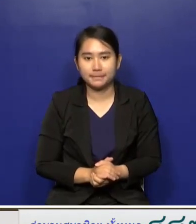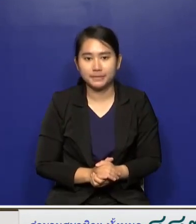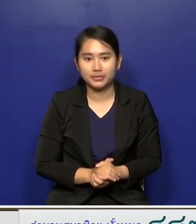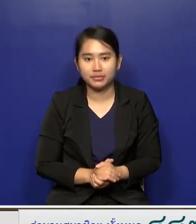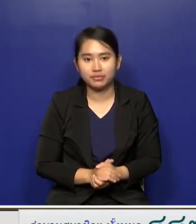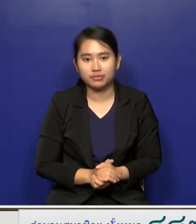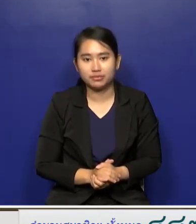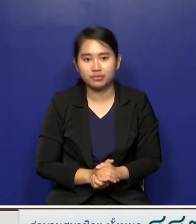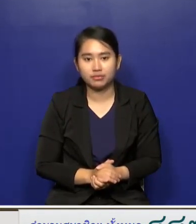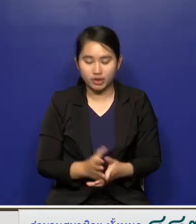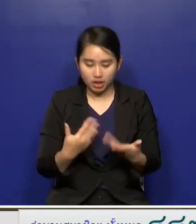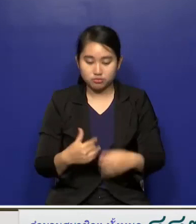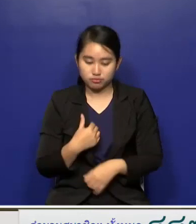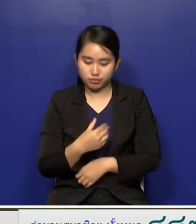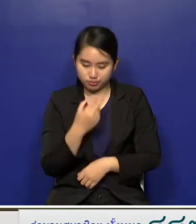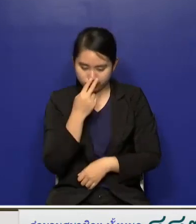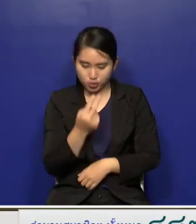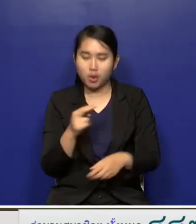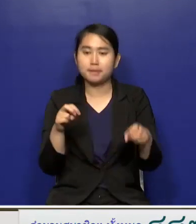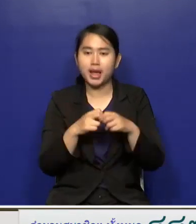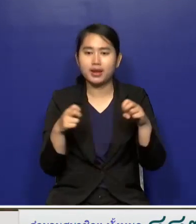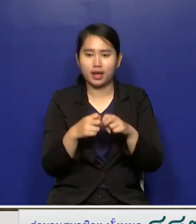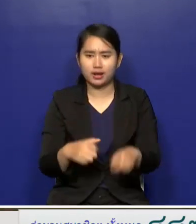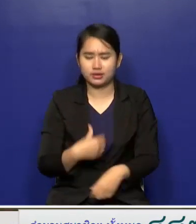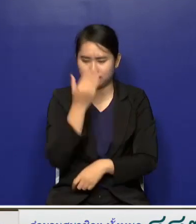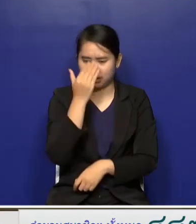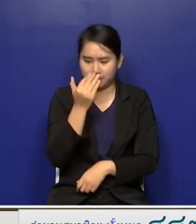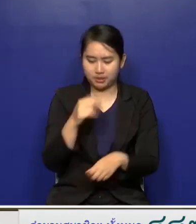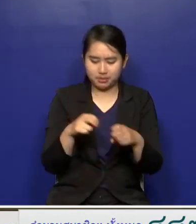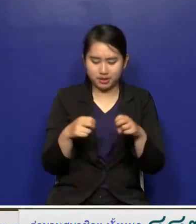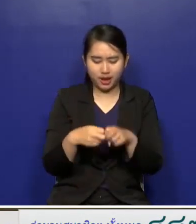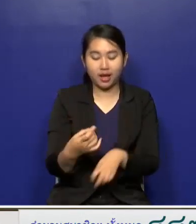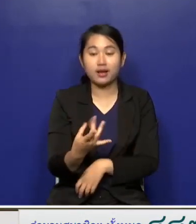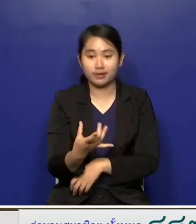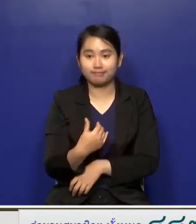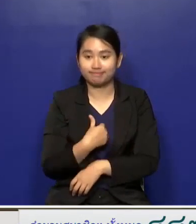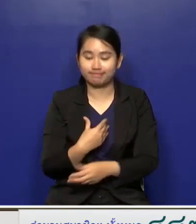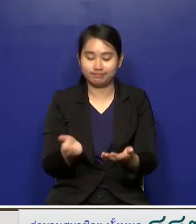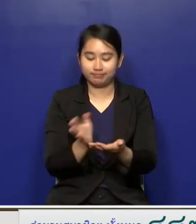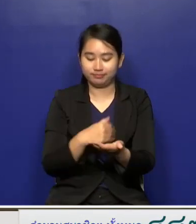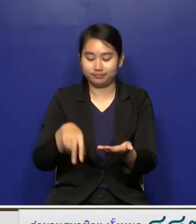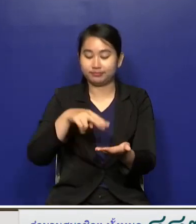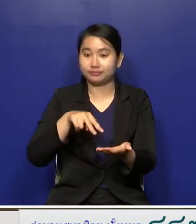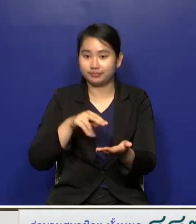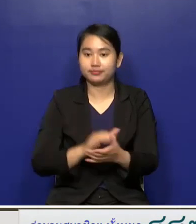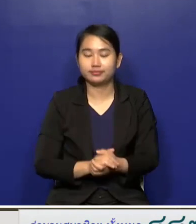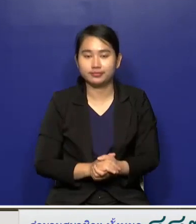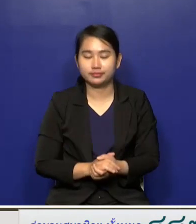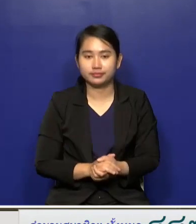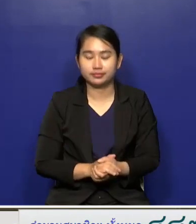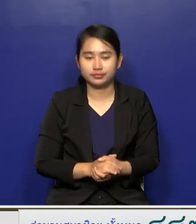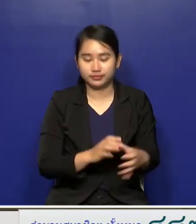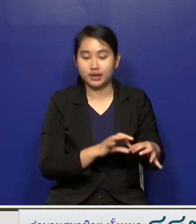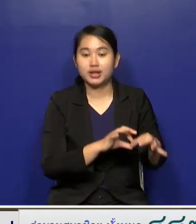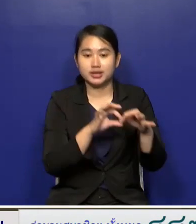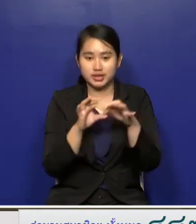แล้วเรามาวกดูปัญหาว่าทำไมมันเป็นอย่างนี้ผมคิดว่าความต่อเนื่องของการปกครองท้อง